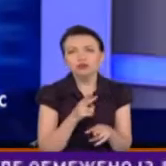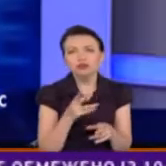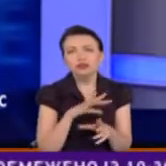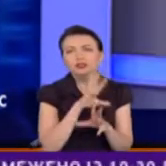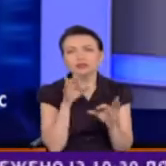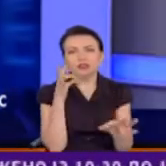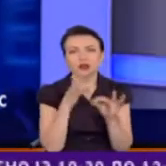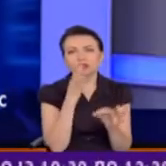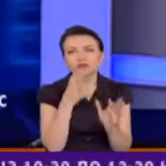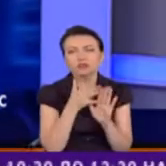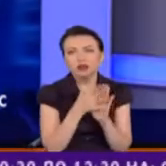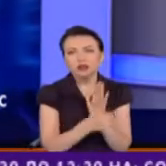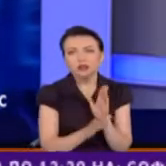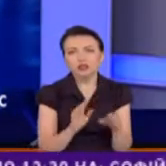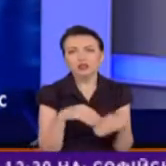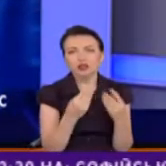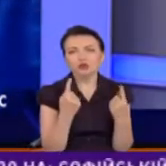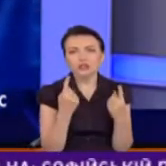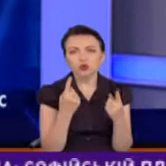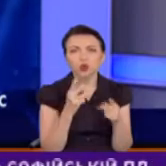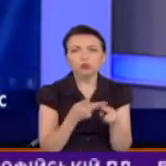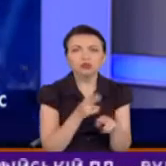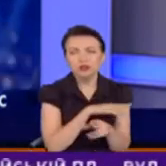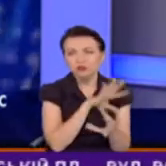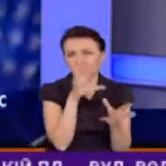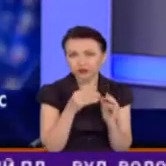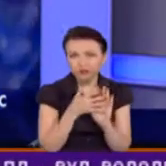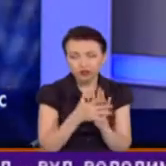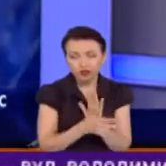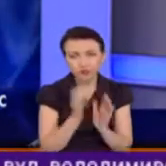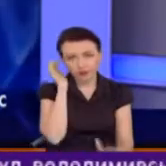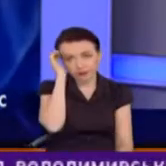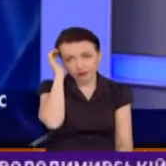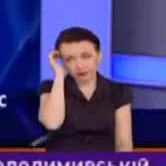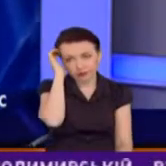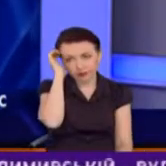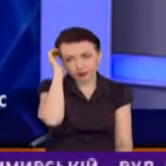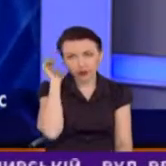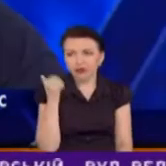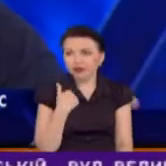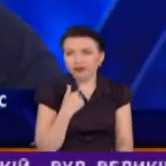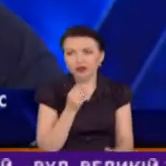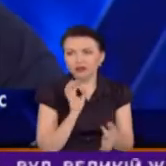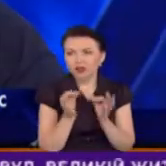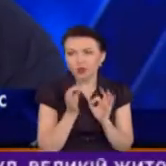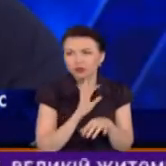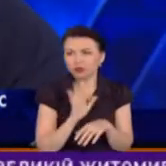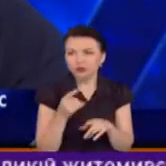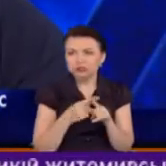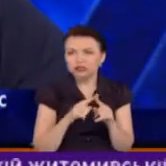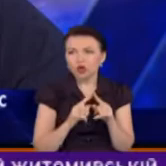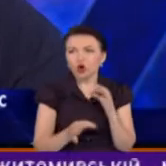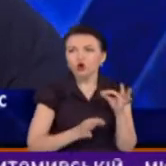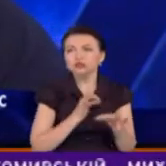всі витрати і надати велику компенсацію абсолютно по всім витратам. Я не коментую ці космічні паради.